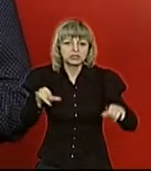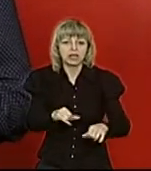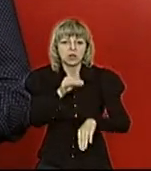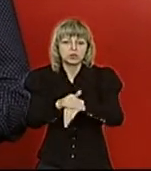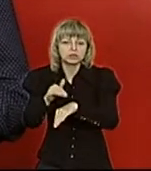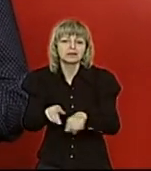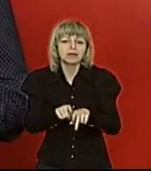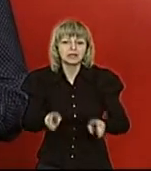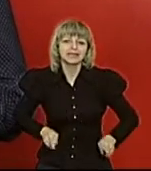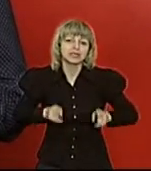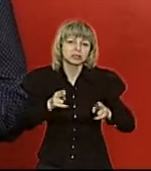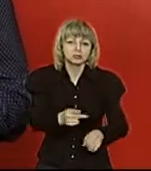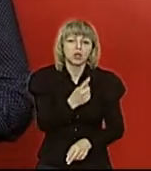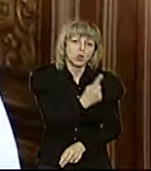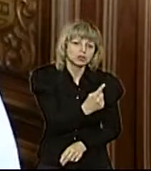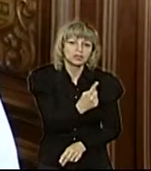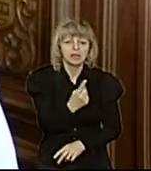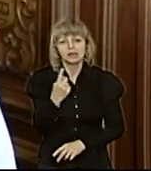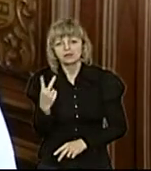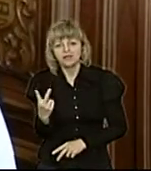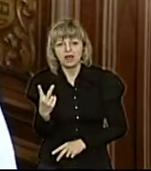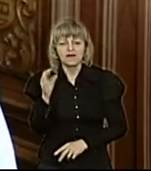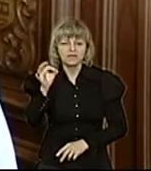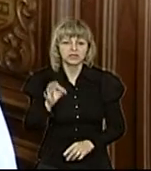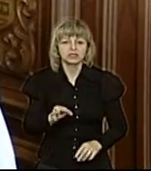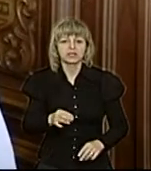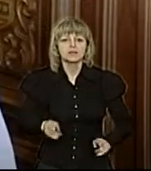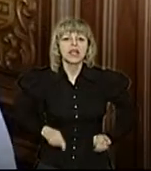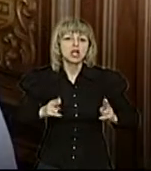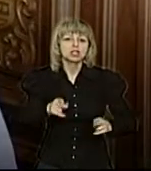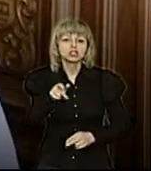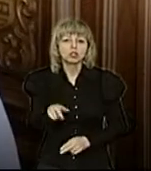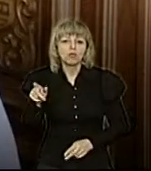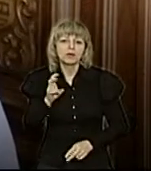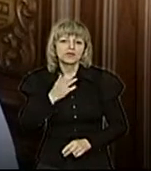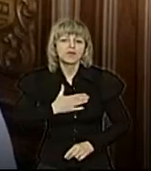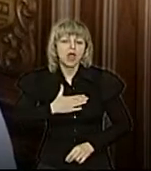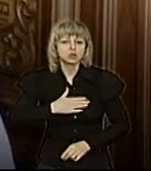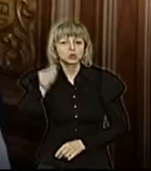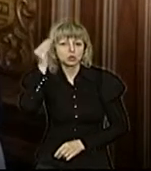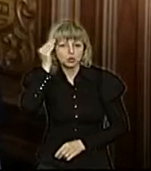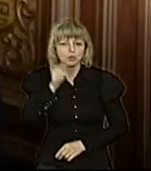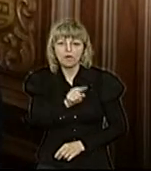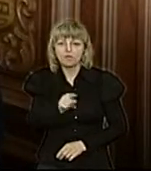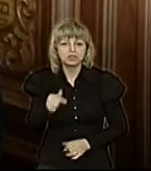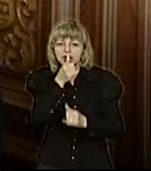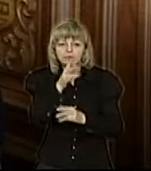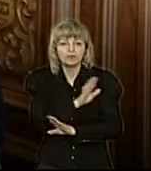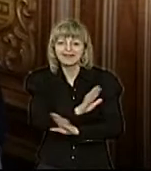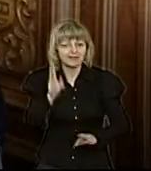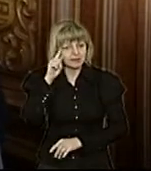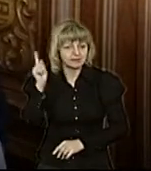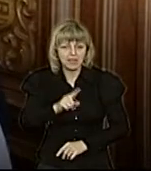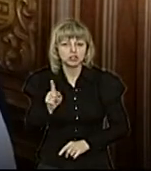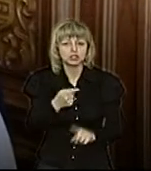таких злочинів – 1-2%. Зловмисники На нашу думку, вони не могли не знати, що